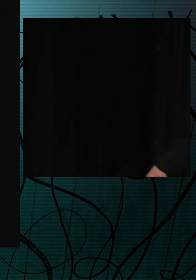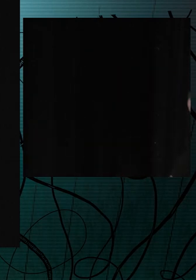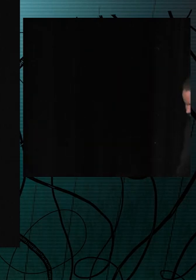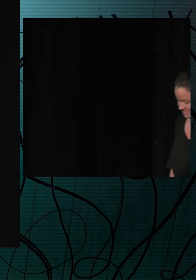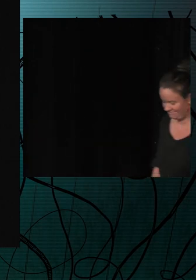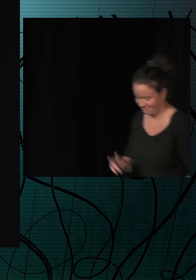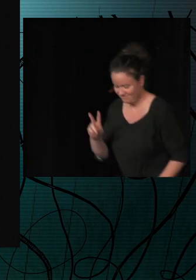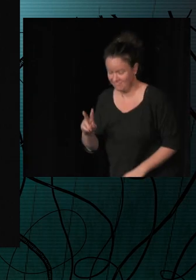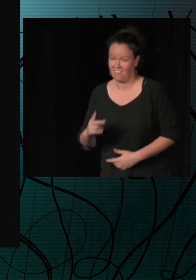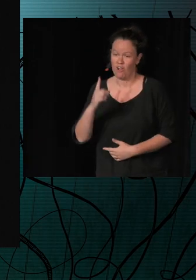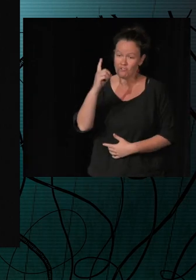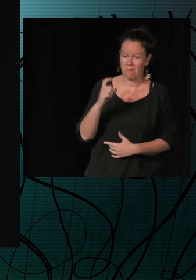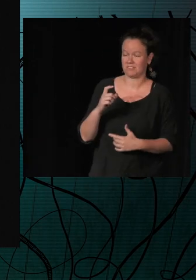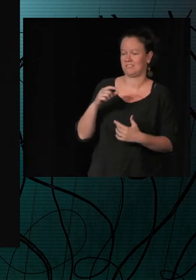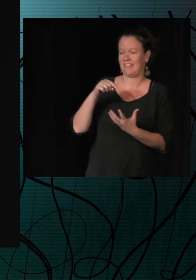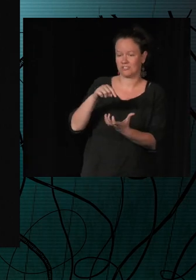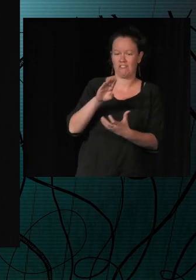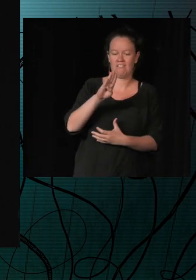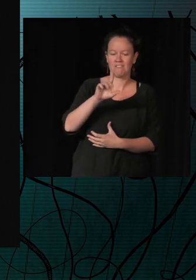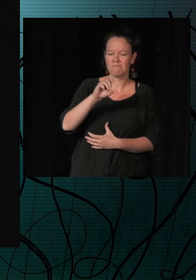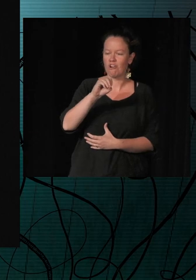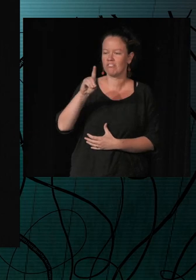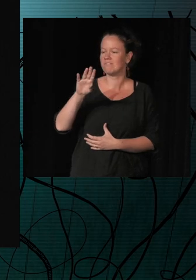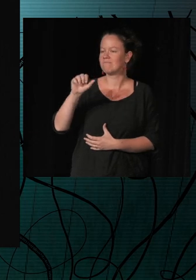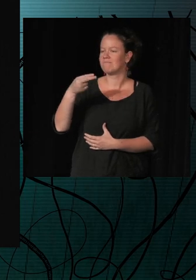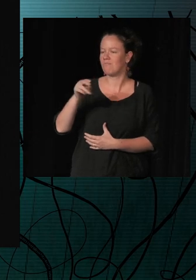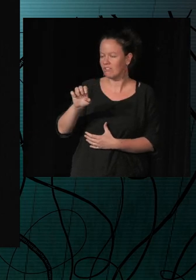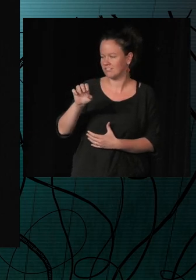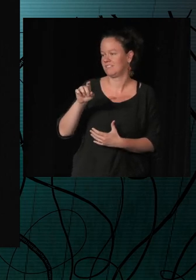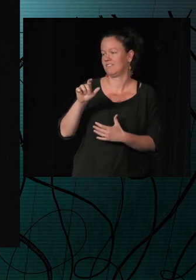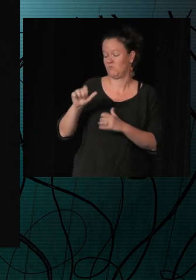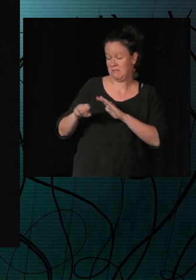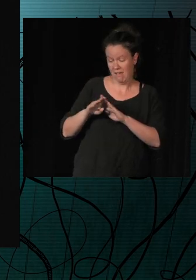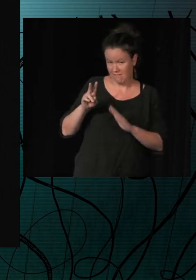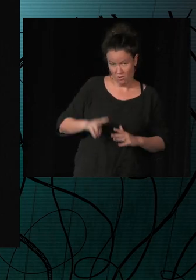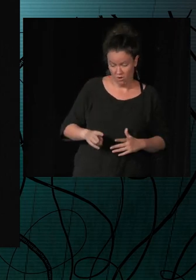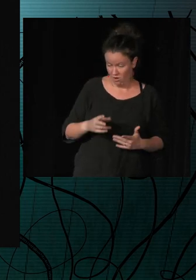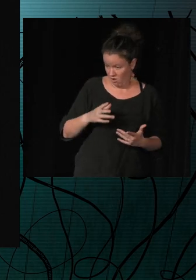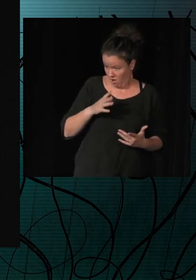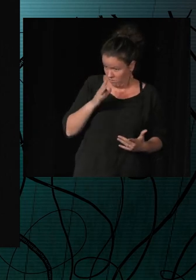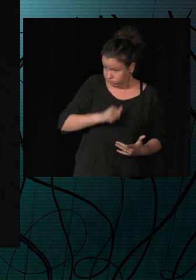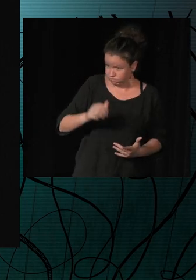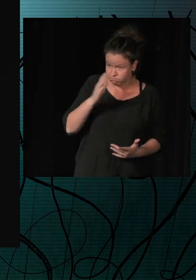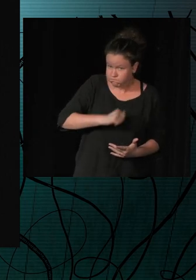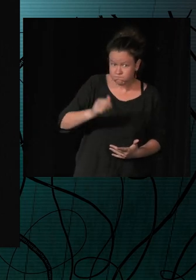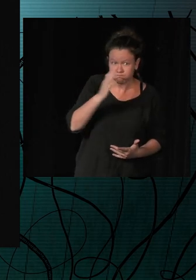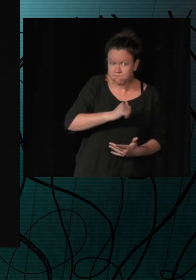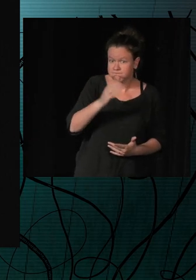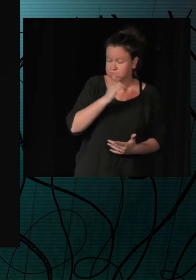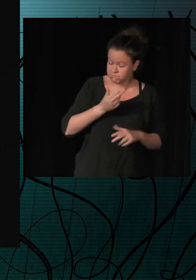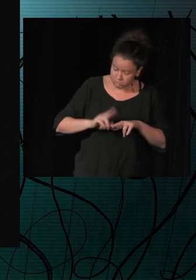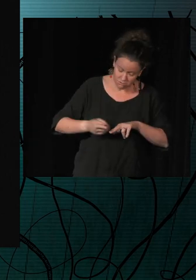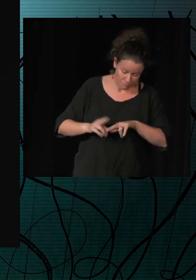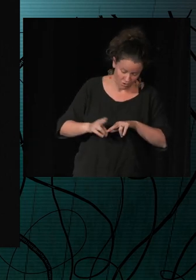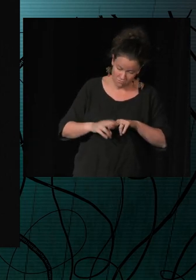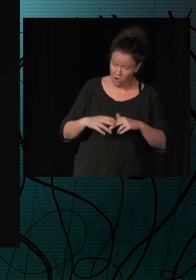c'est et c'était et juste effectivement j'avais trop peur euh ça m'a bloqué tellement et j'arrivais pas je voulais comprendre je voulais voir le jeu est magnifique